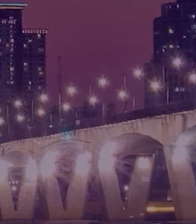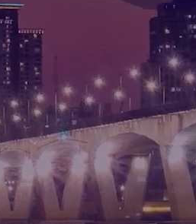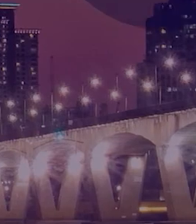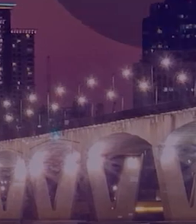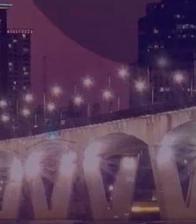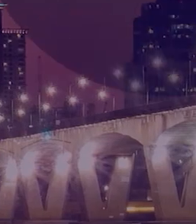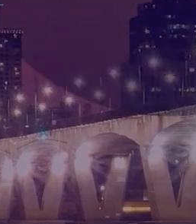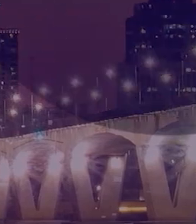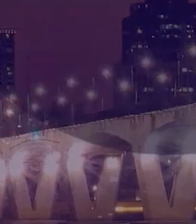김용재